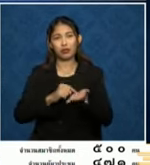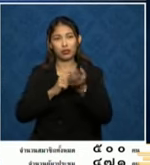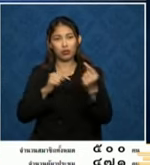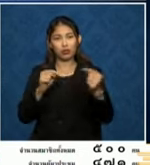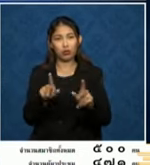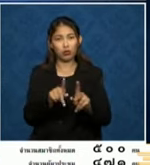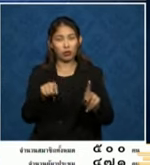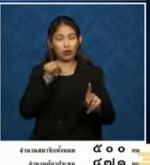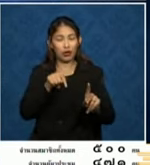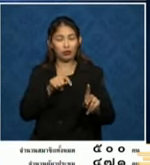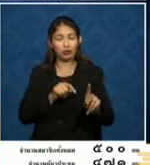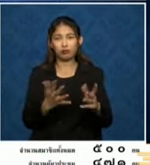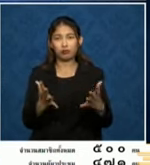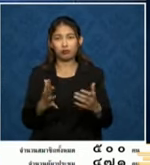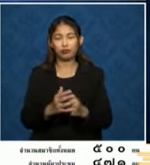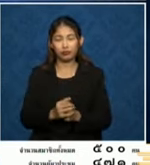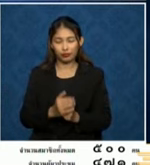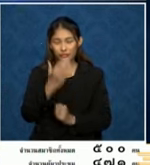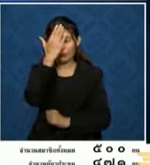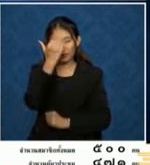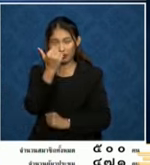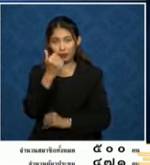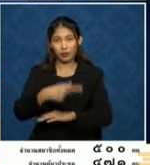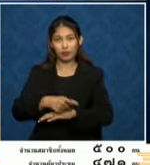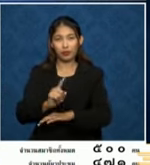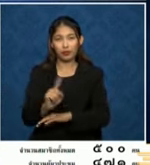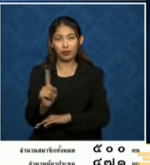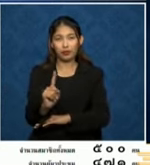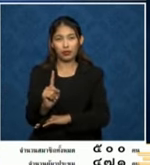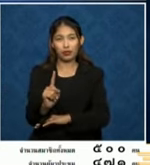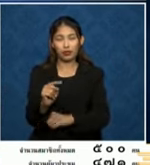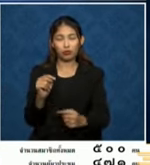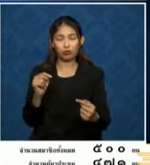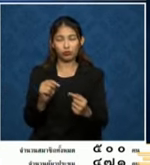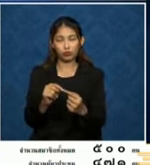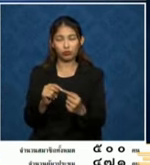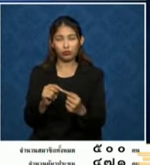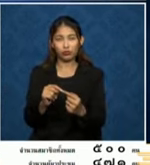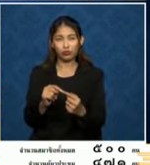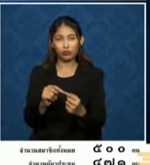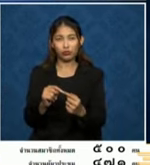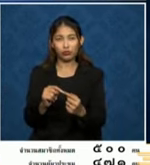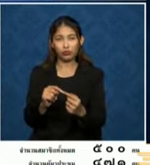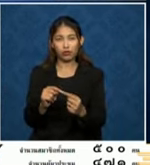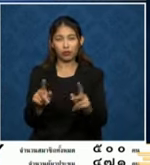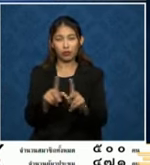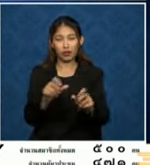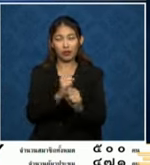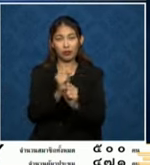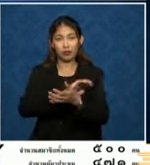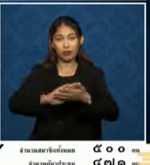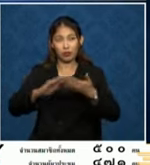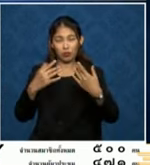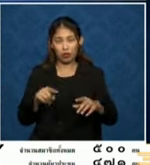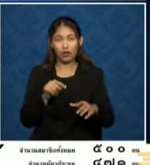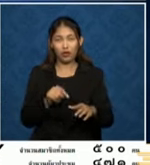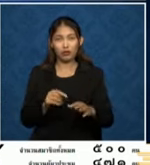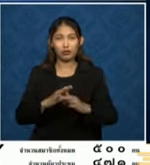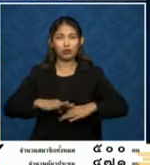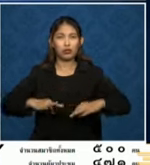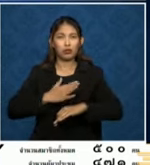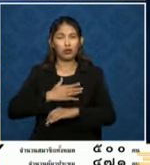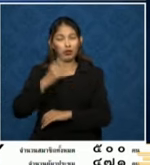คณะกรรมการดังกล่าวท่านประธานครับในเมื่อห้วงเวลาประวัติศาสตร์เป็นเช่นนี้ในเมื่อคณะกรรมการได้ทำงานเสร็จแล้วเราก็